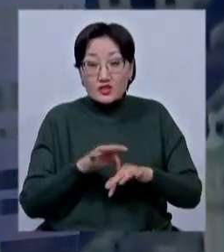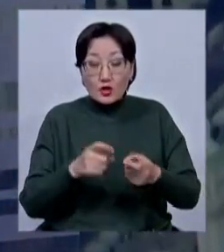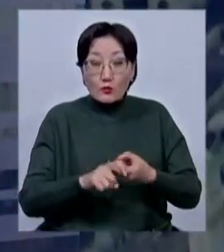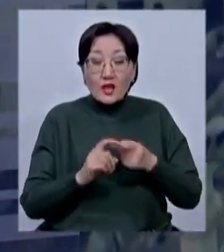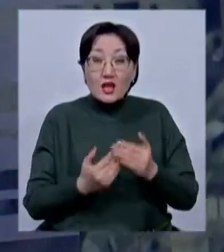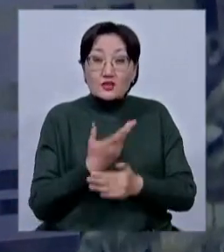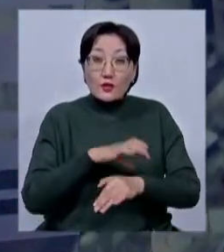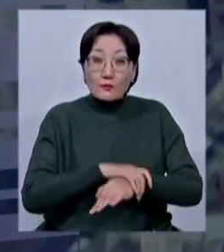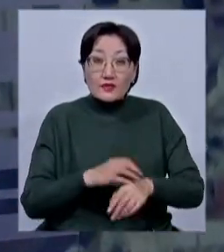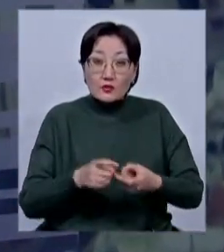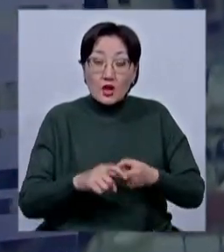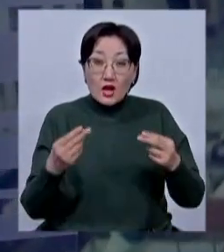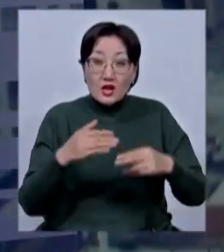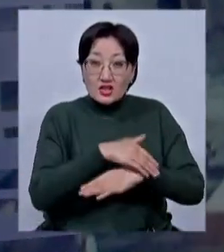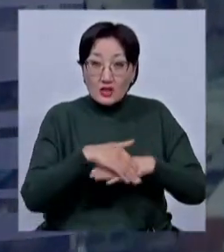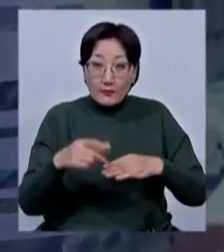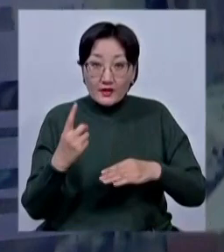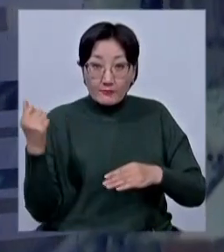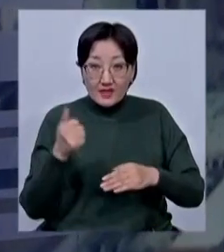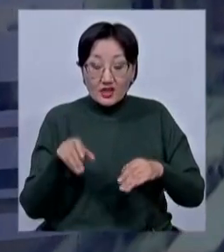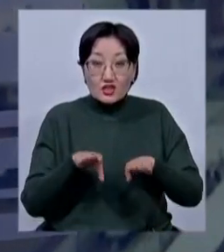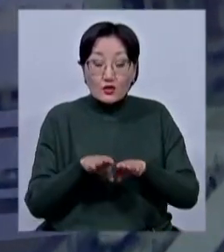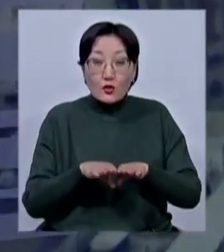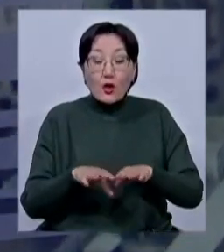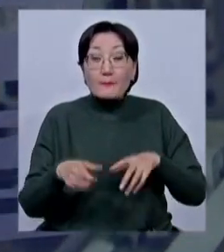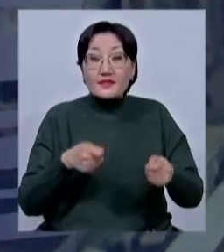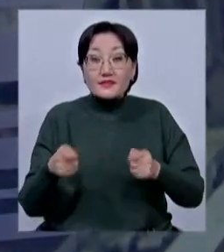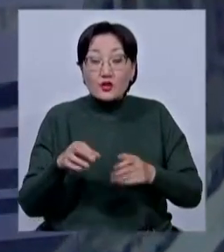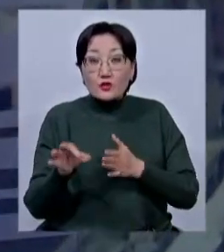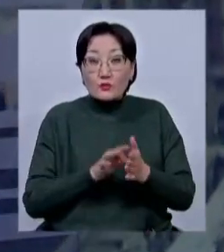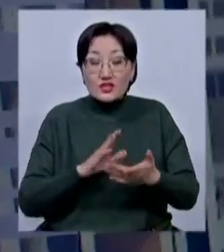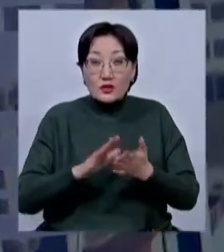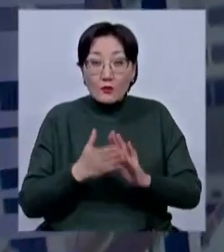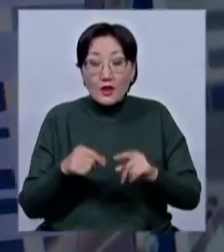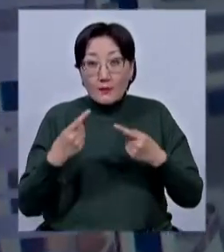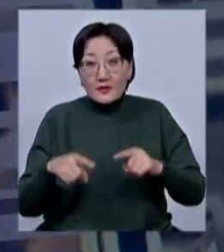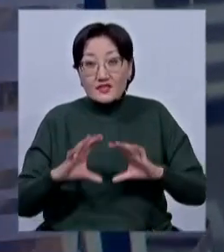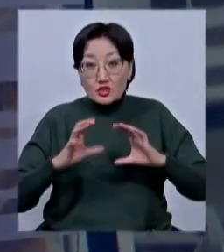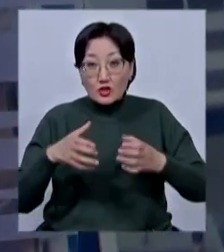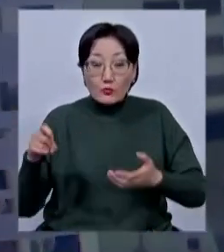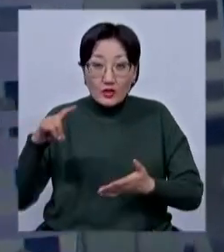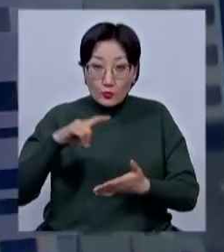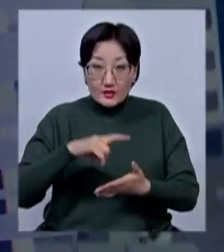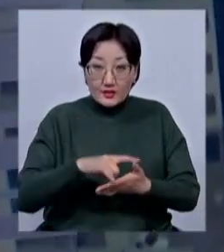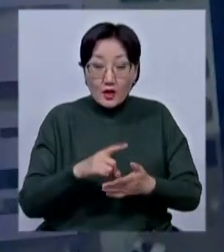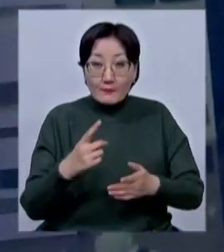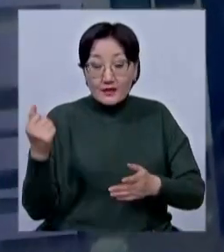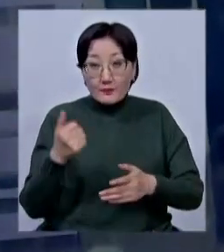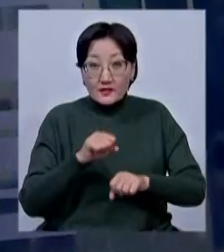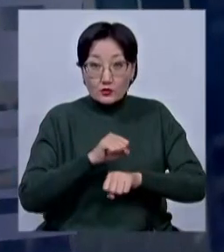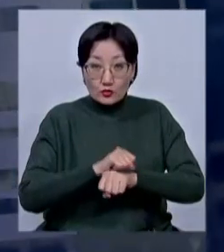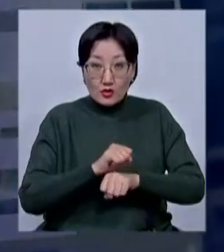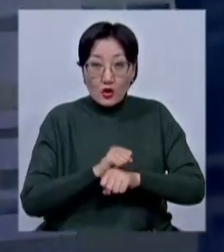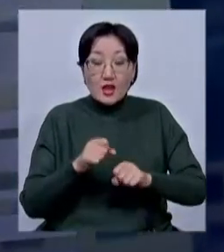жаңа штамына байланысты шекарасын бір аптаға жапты. Елдің билігі шұғыл жағдайдан басқа халықаралық әуе рейстерін бір аптаға